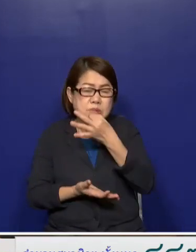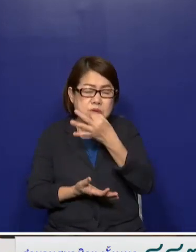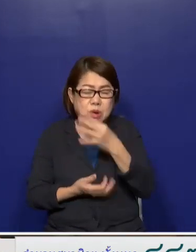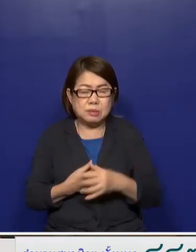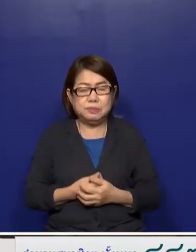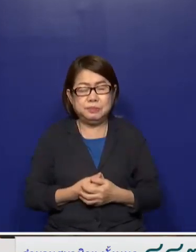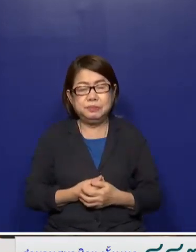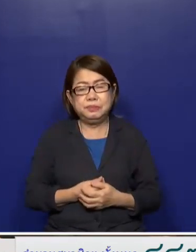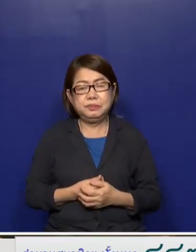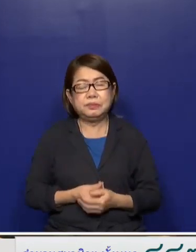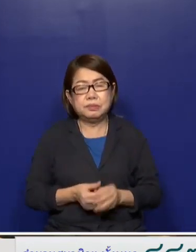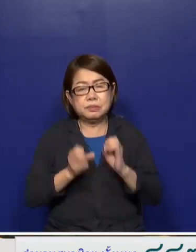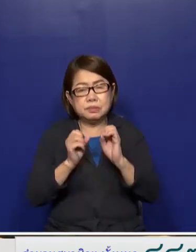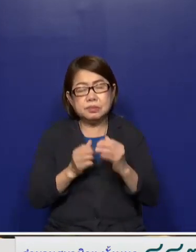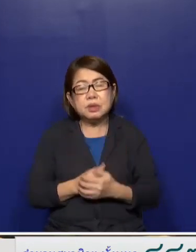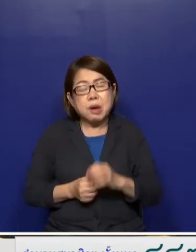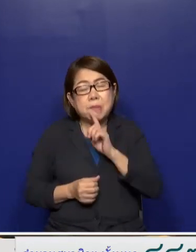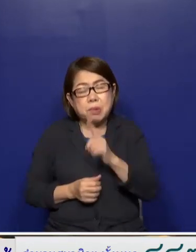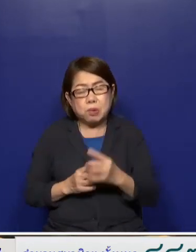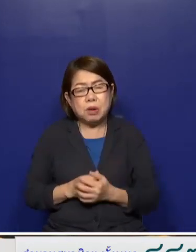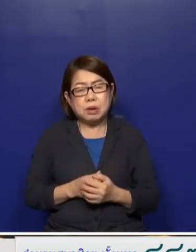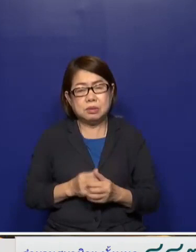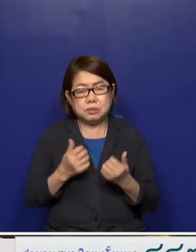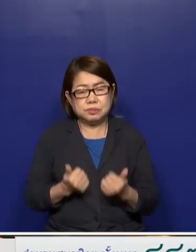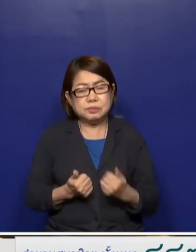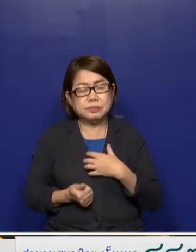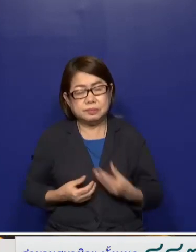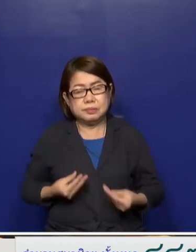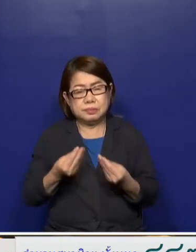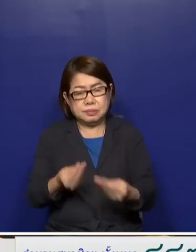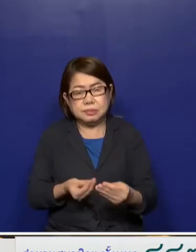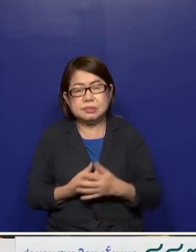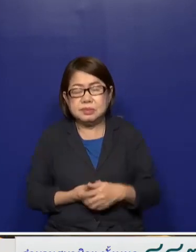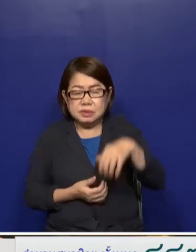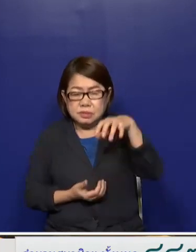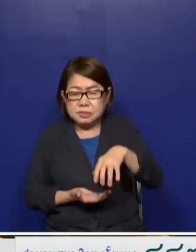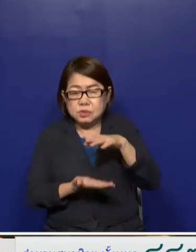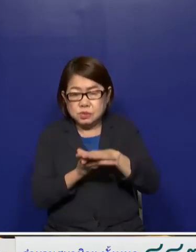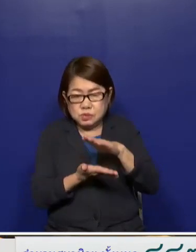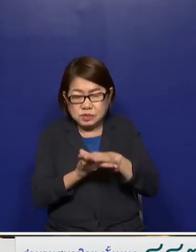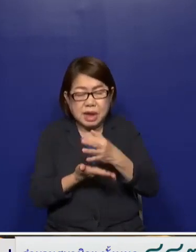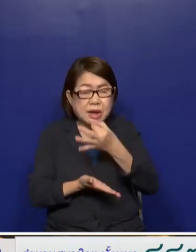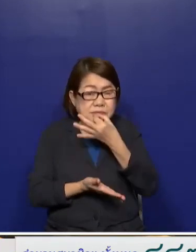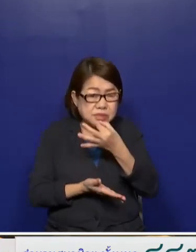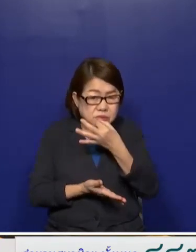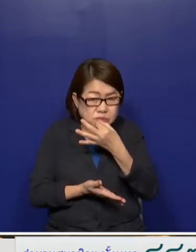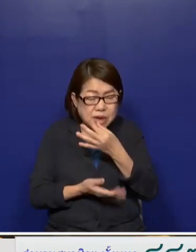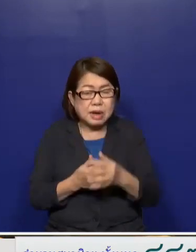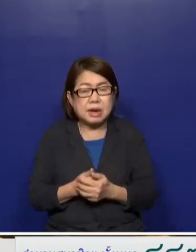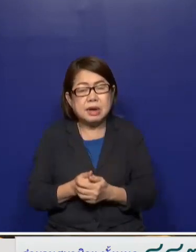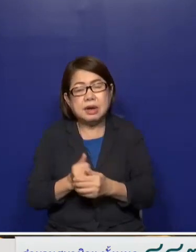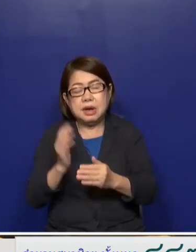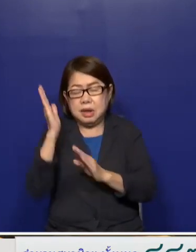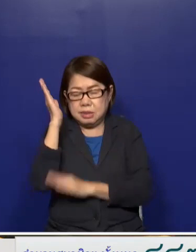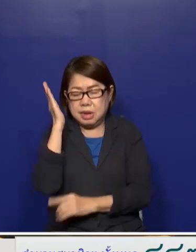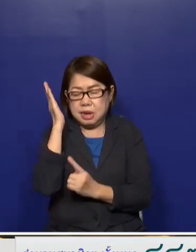ที่เราพูดถึงการพยายามที่จะบอกว่าให้สถาบันการศึกษาระดับสถาบันอาชีวะเป็นภาคใต้1ภา